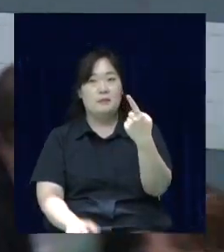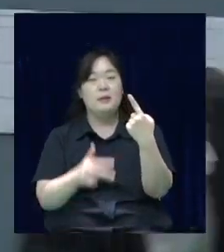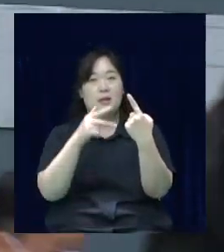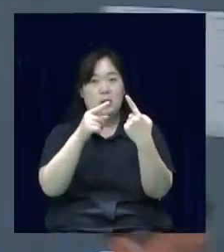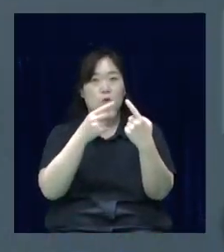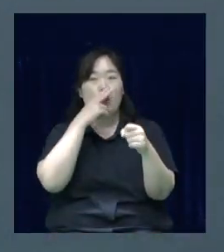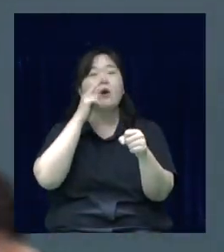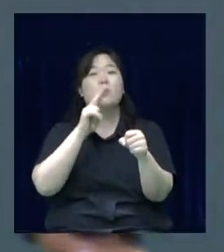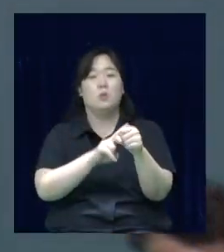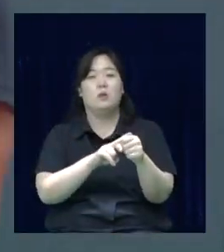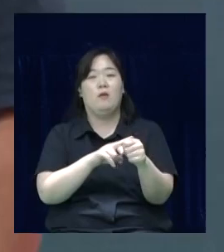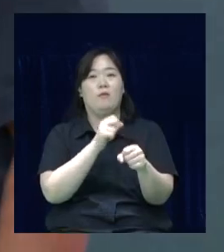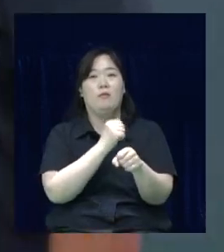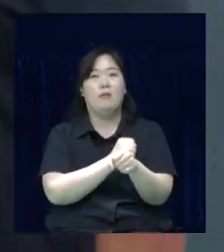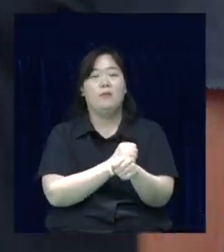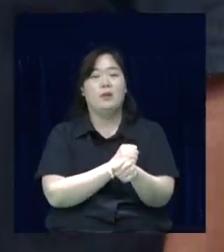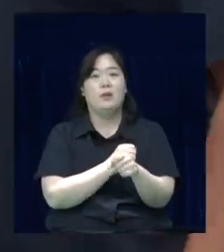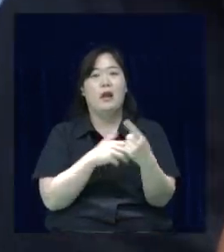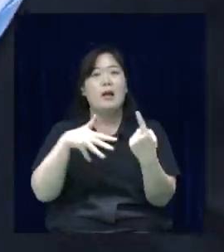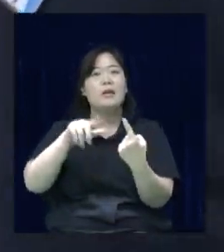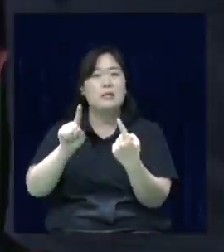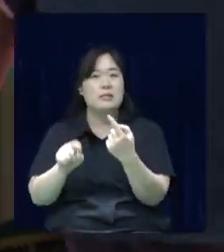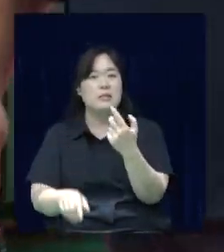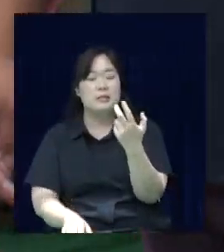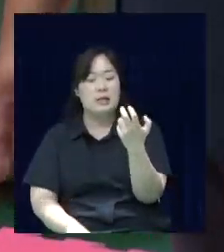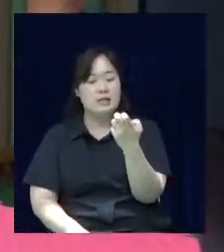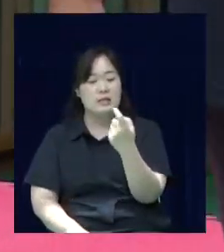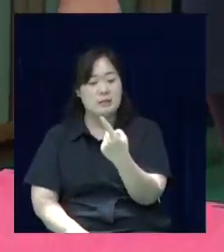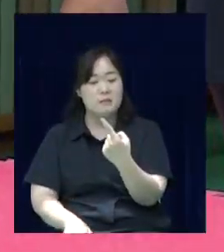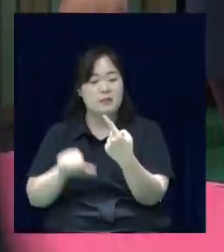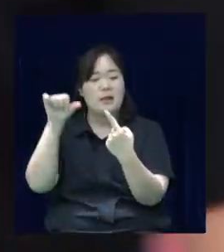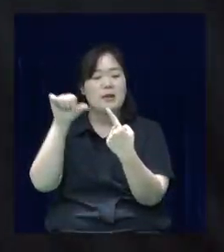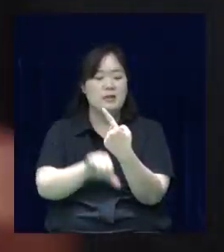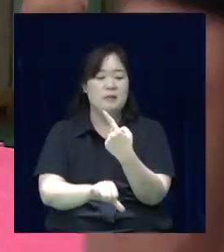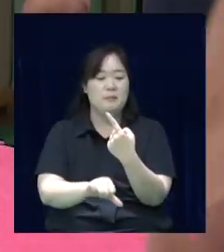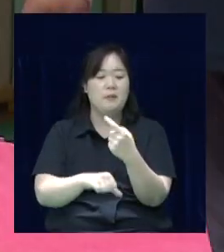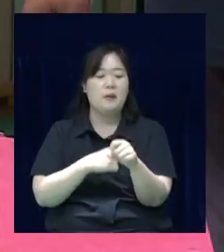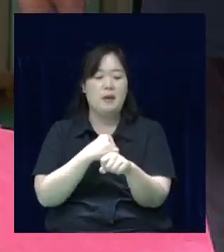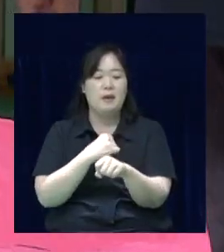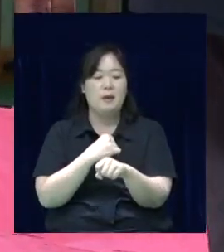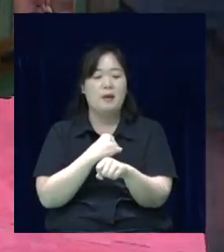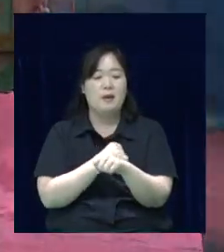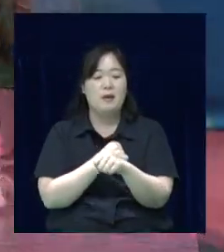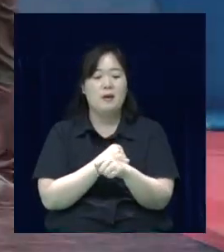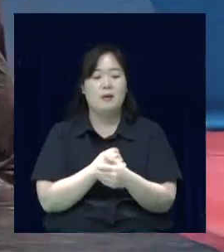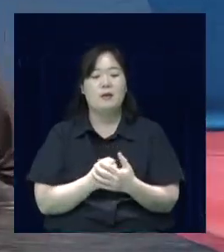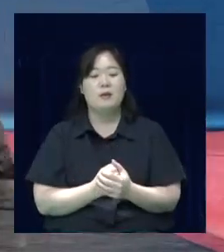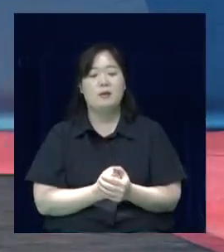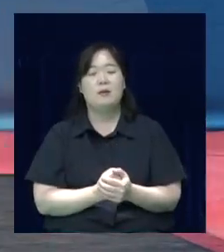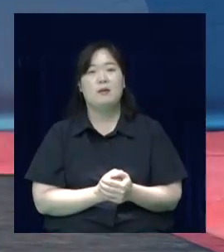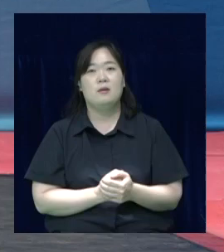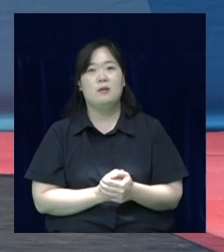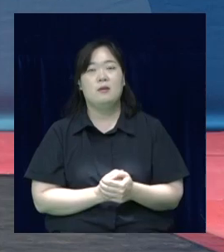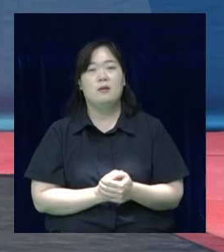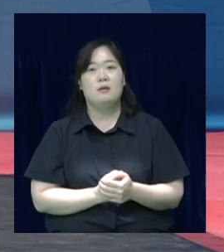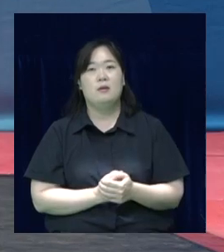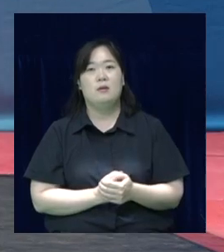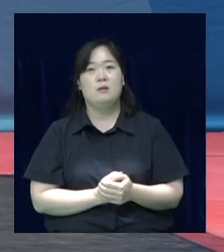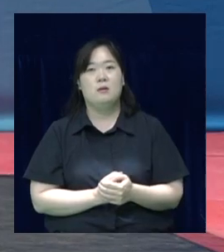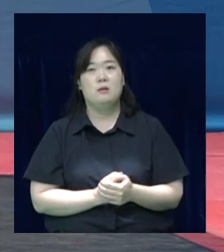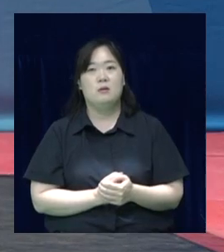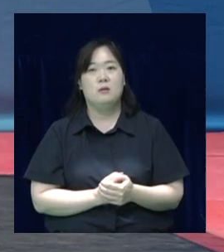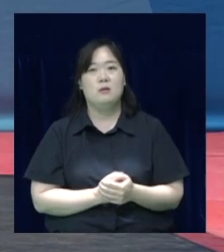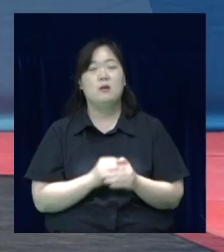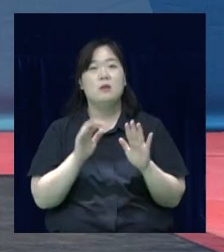시도로 이어갑니다. 네. 앞서 1차 시도 71kg 실패를 했었던 정금산 선수였었고요. 네. 아, 이번에 꼭